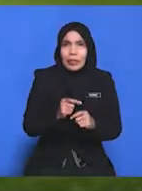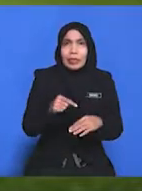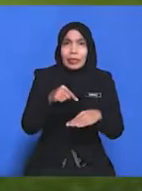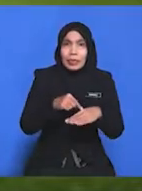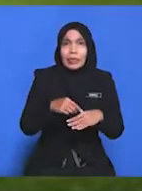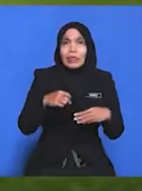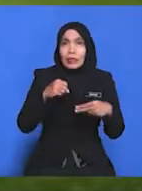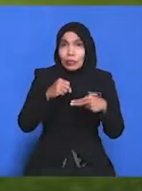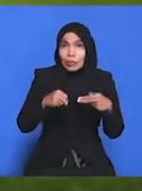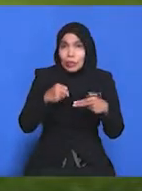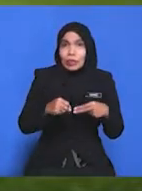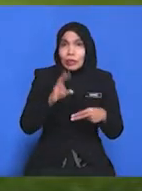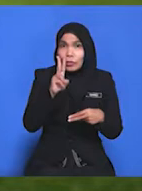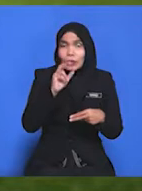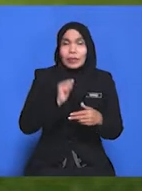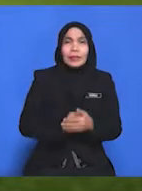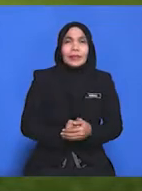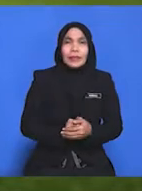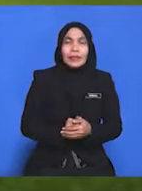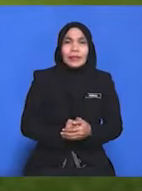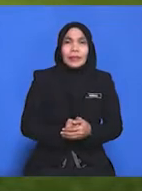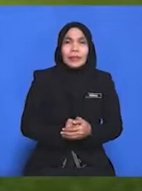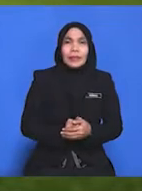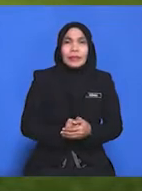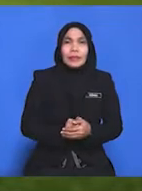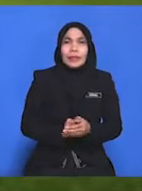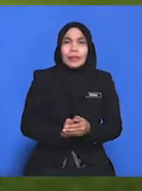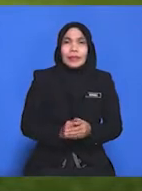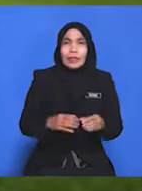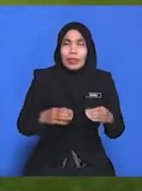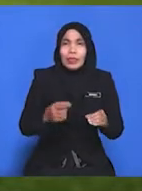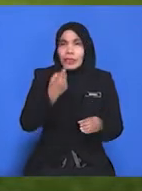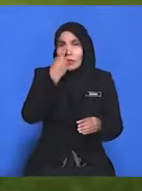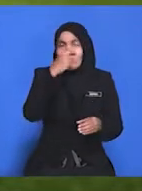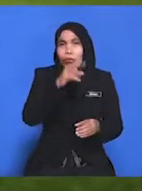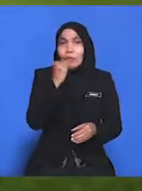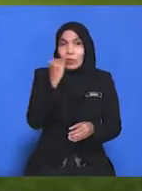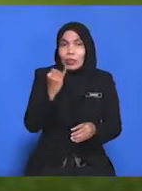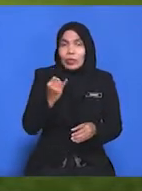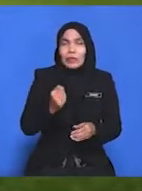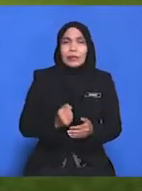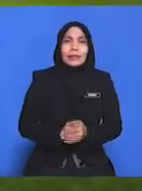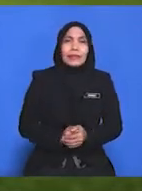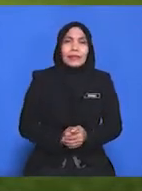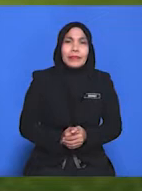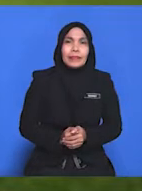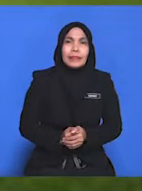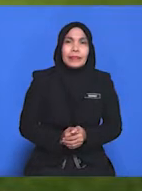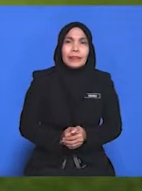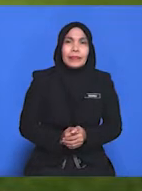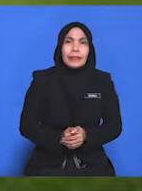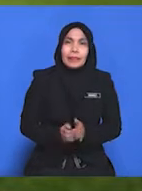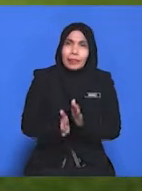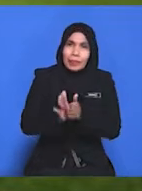Jadi, demikianlah cara untuk melukis bracket genap atau ganjil. Jadi,